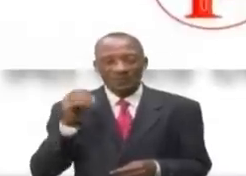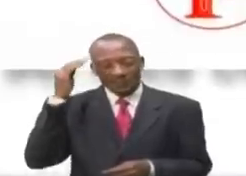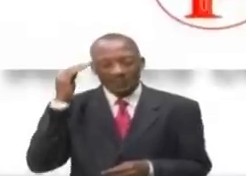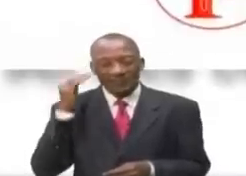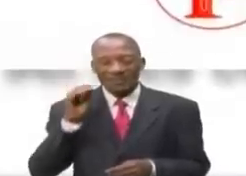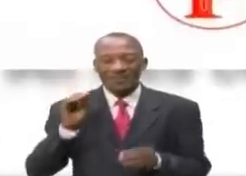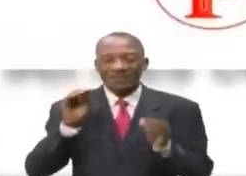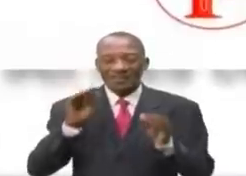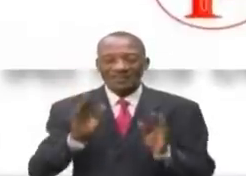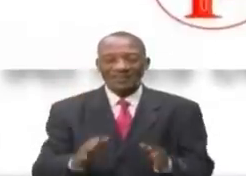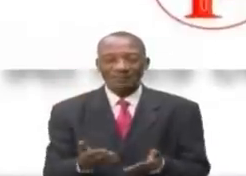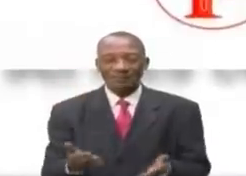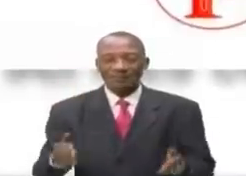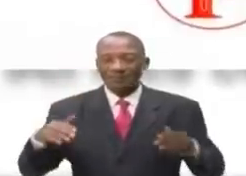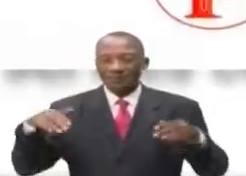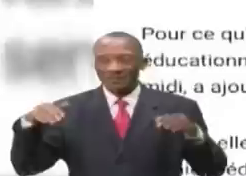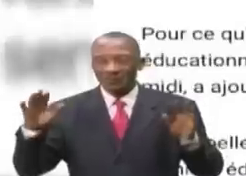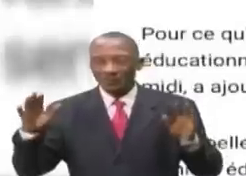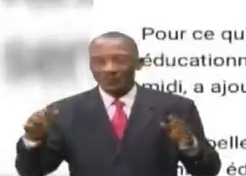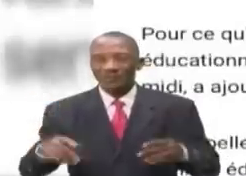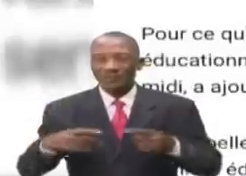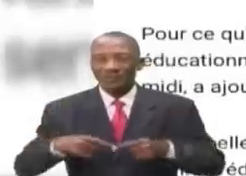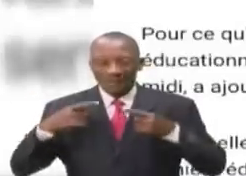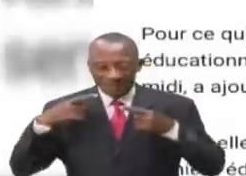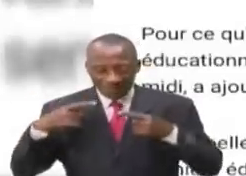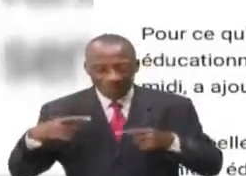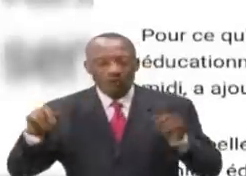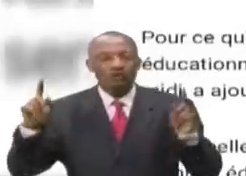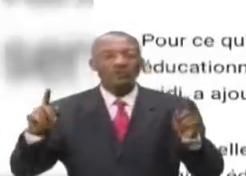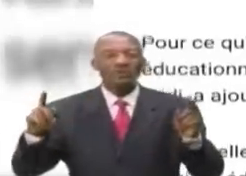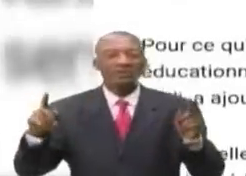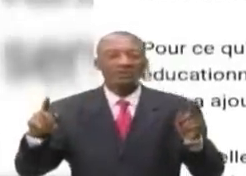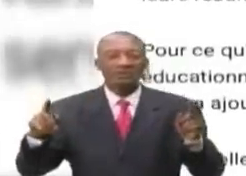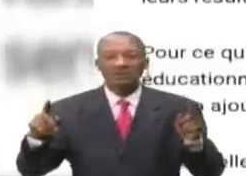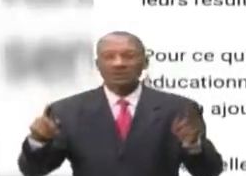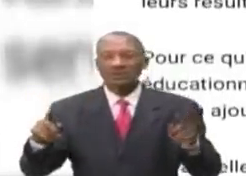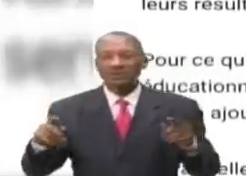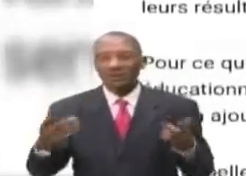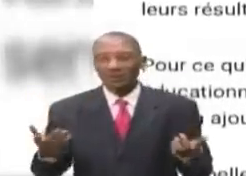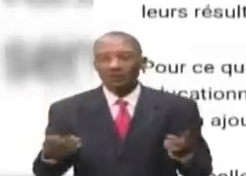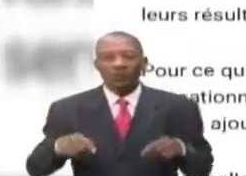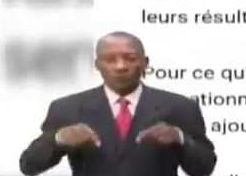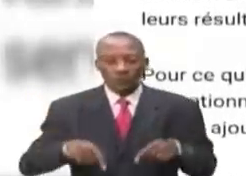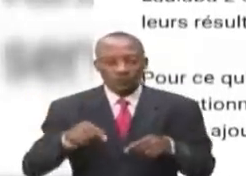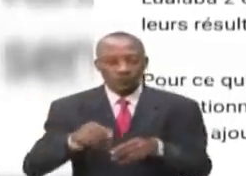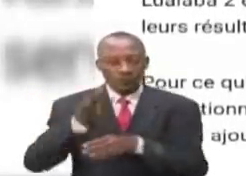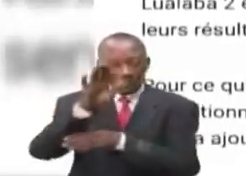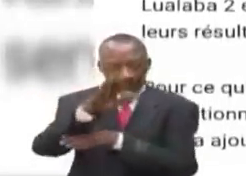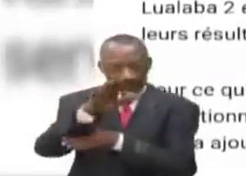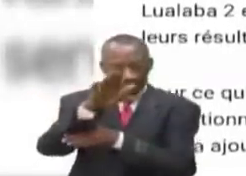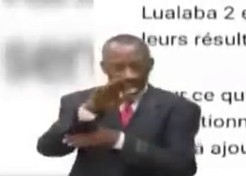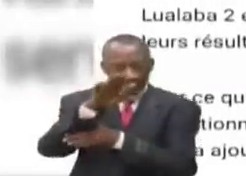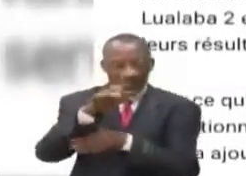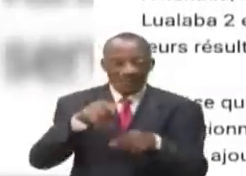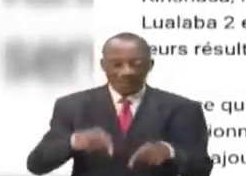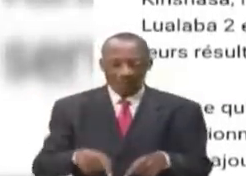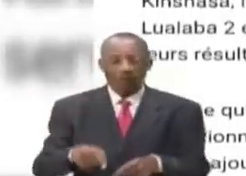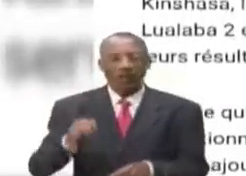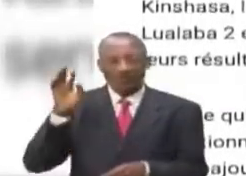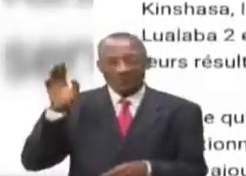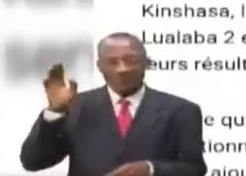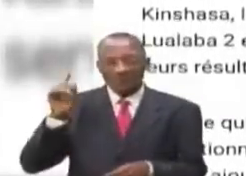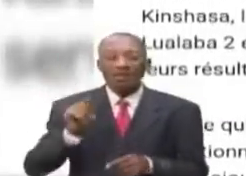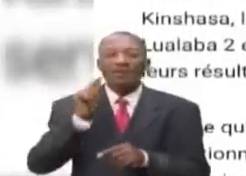Mwaba, qui l'a annoncé. Ces résultats seront publiés cet après-midi. Outre les deux provinces éducationnelles de la